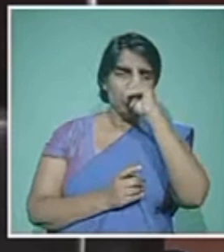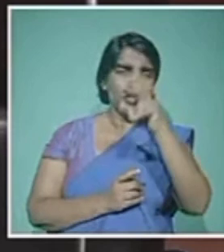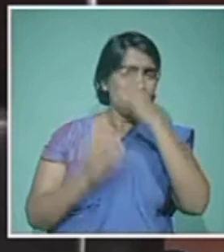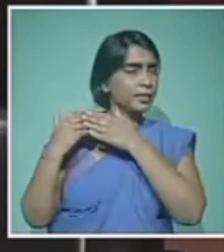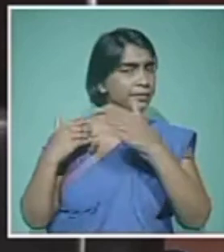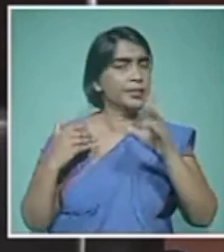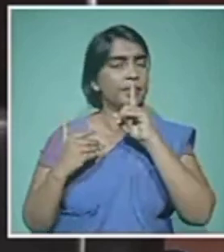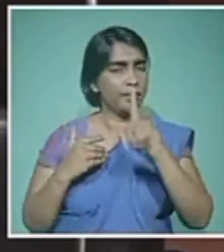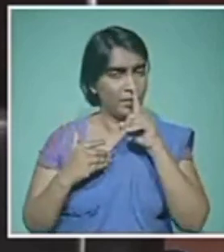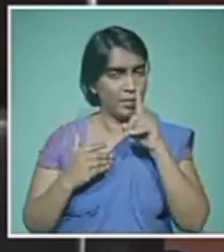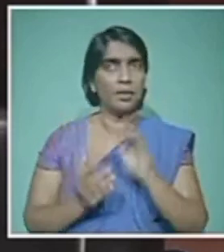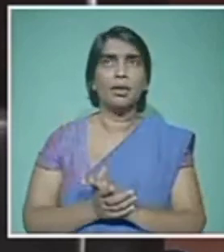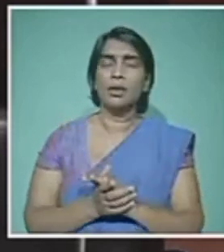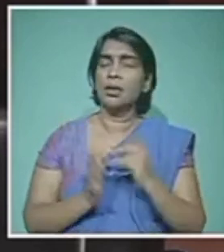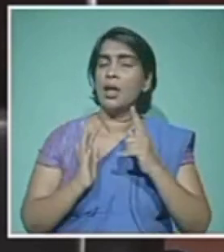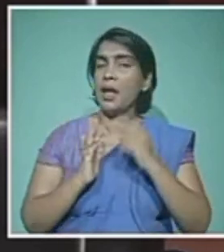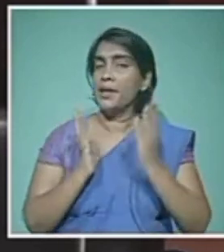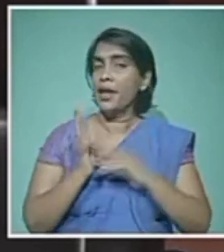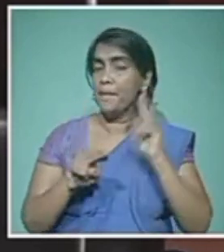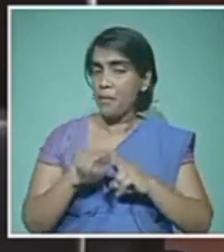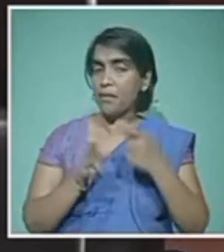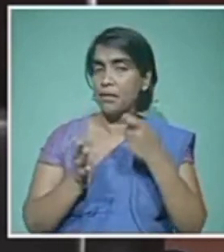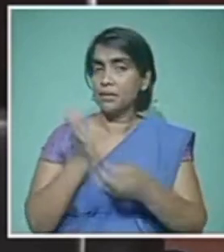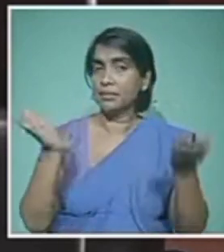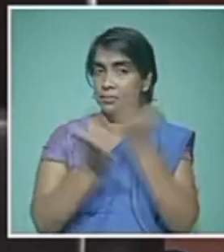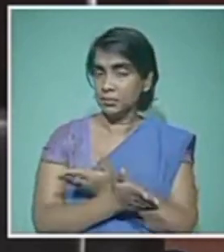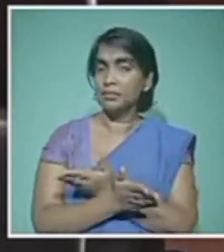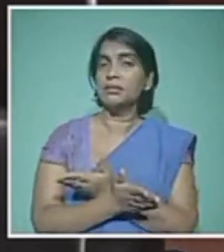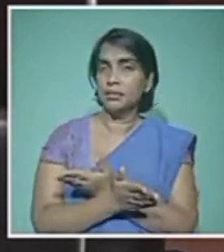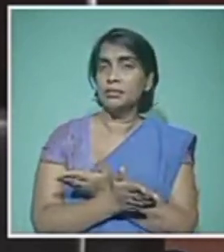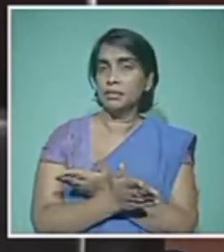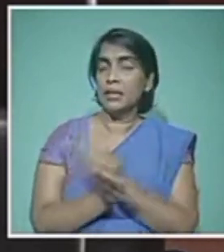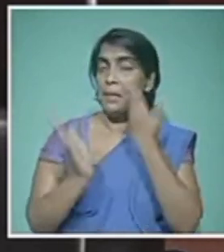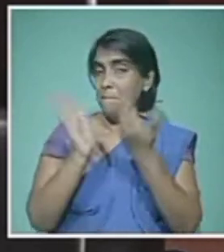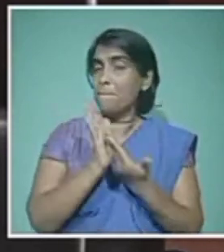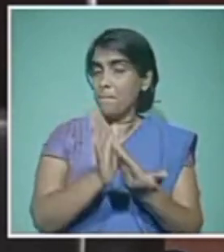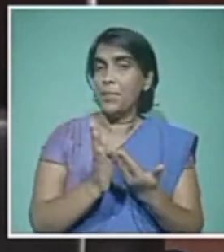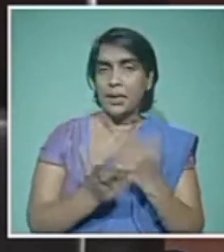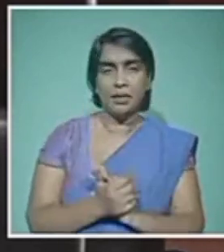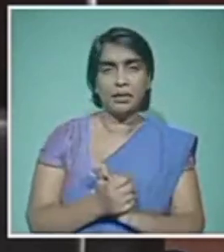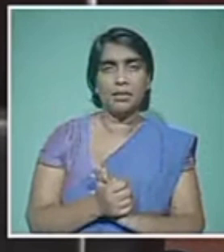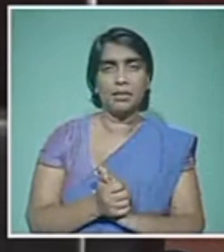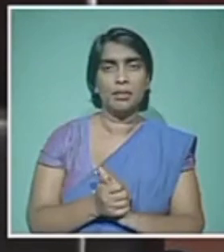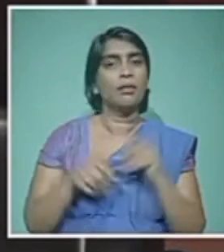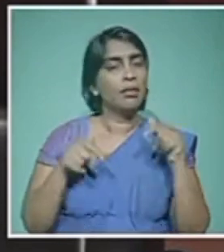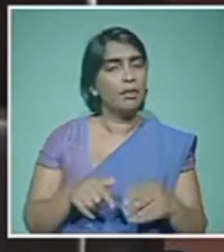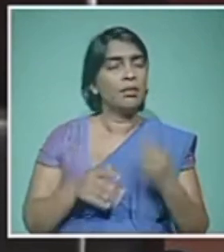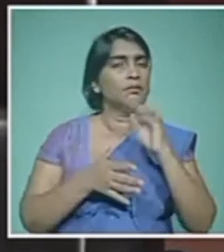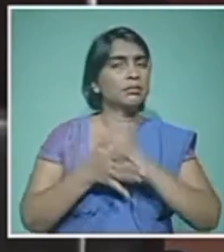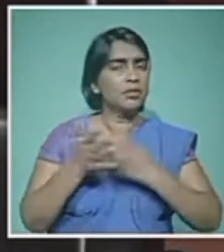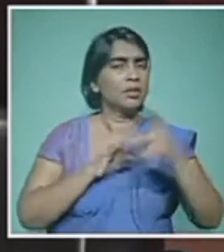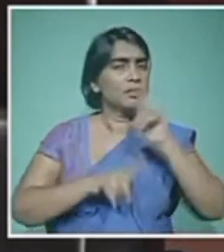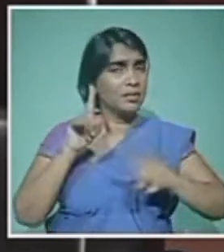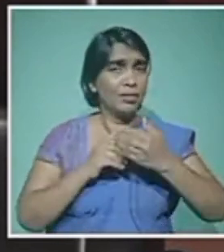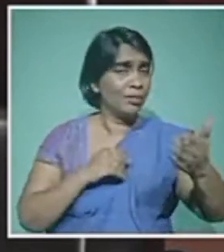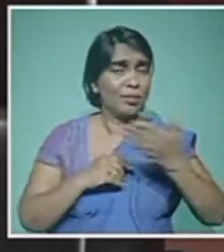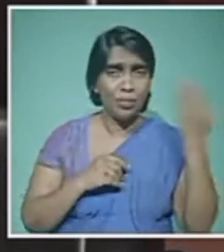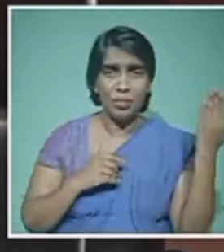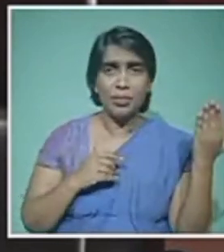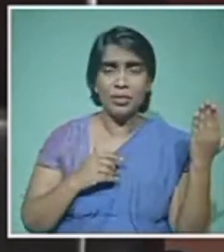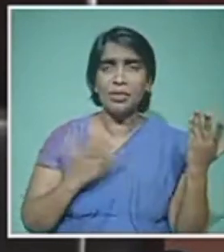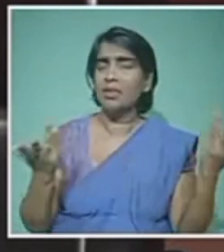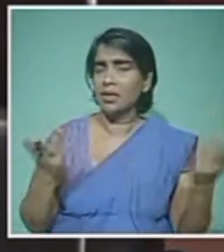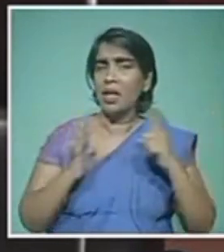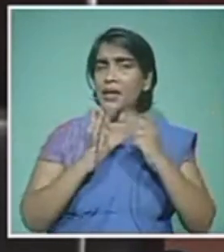කියනවනේ මේ ජාත්‍යන්තර මුල් අරමුදලත් එක්ක අසංගත තියෙන කිවිසුම ඉදිරිපත් කරන්න කියලා. ඉතින් අපිට අයවැය සාකච්ඡා කරන්න පුළුවන්ද?